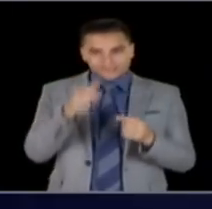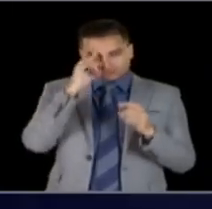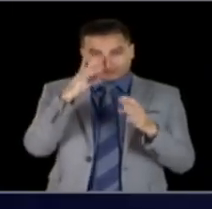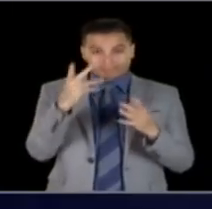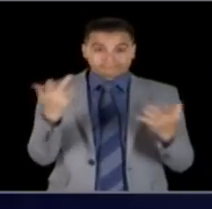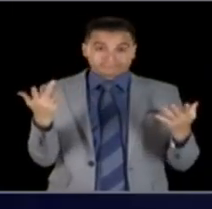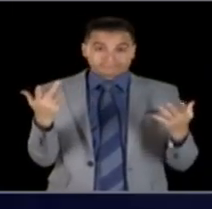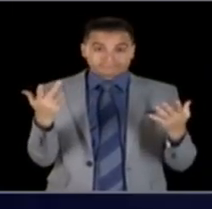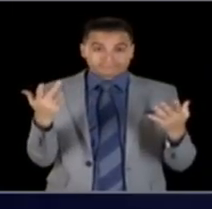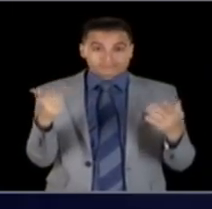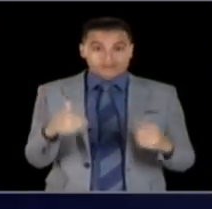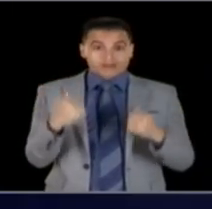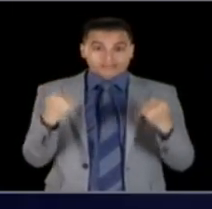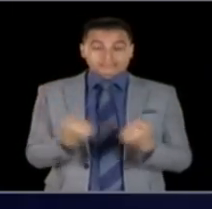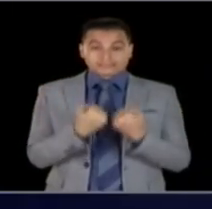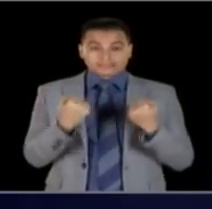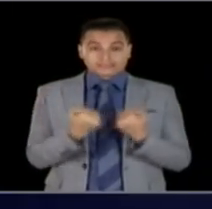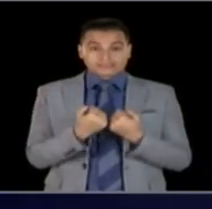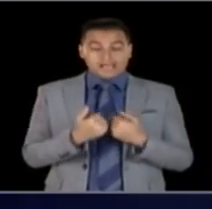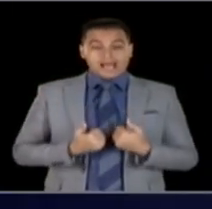تدريب مهارات